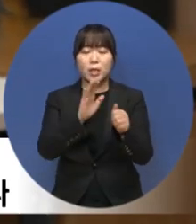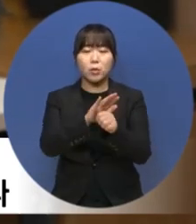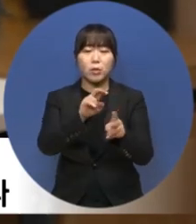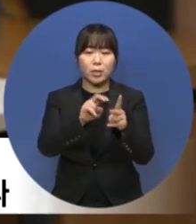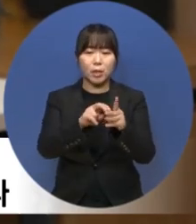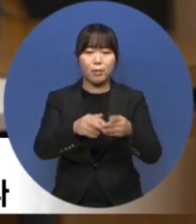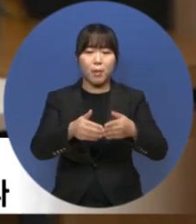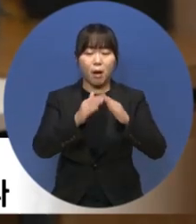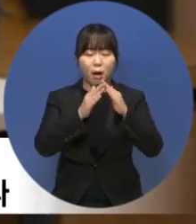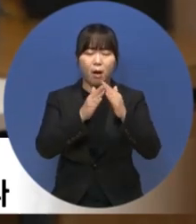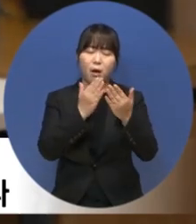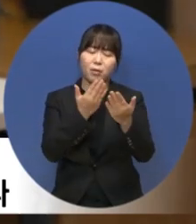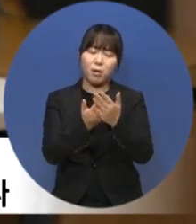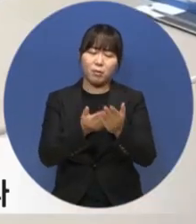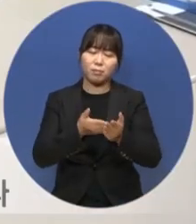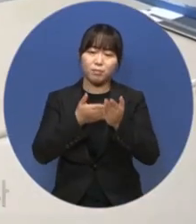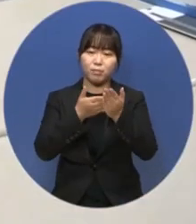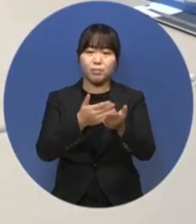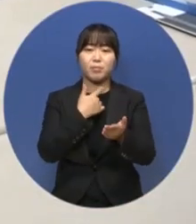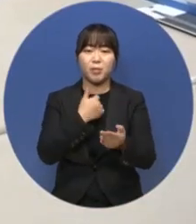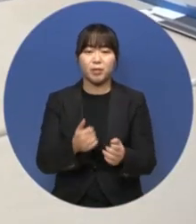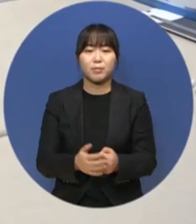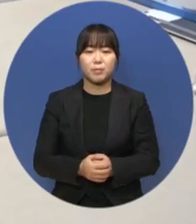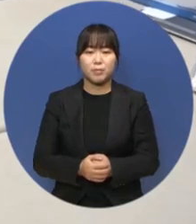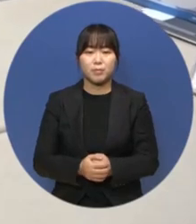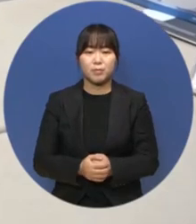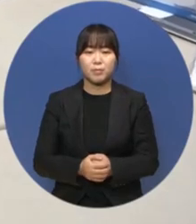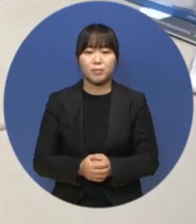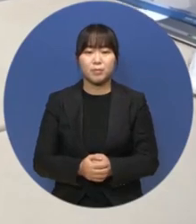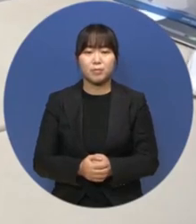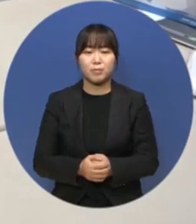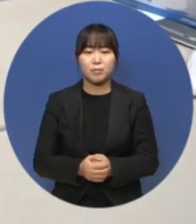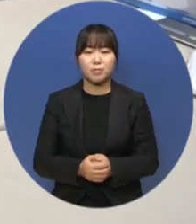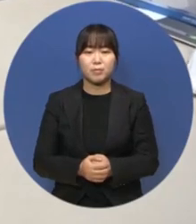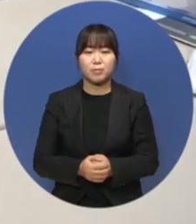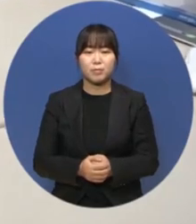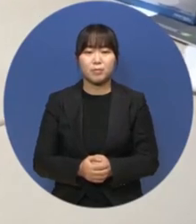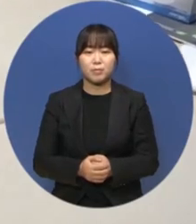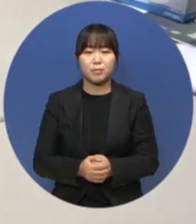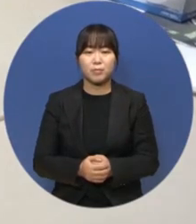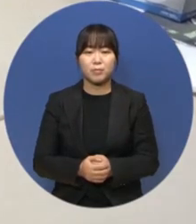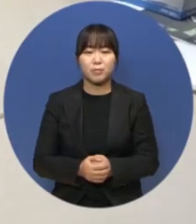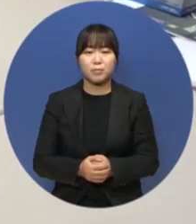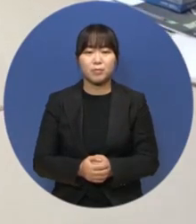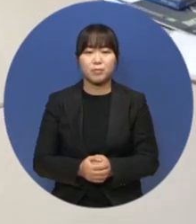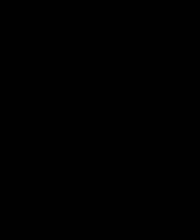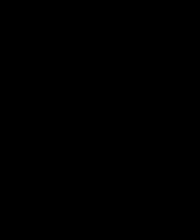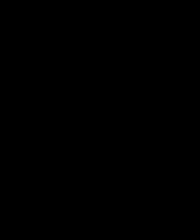만들자, 이런 제안을 했습니다. BOOK TV 뉴스 서정령입니다.